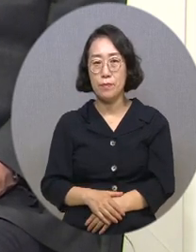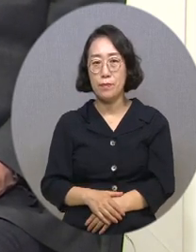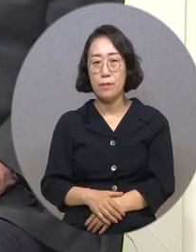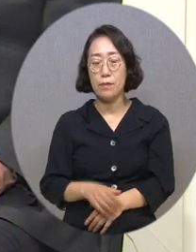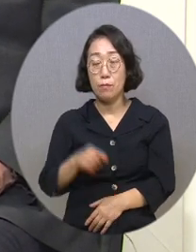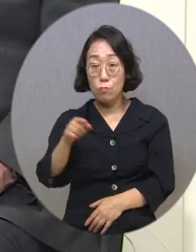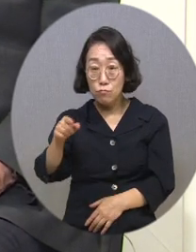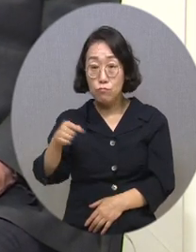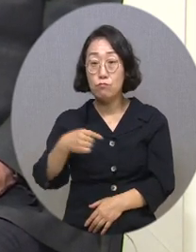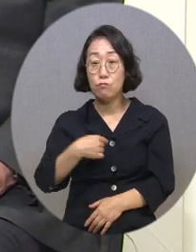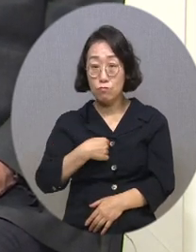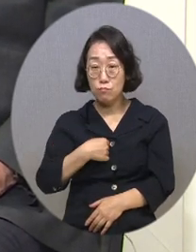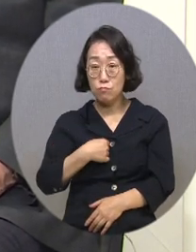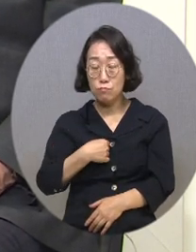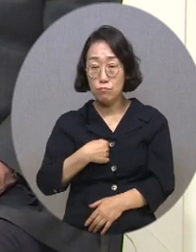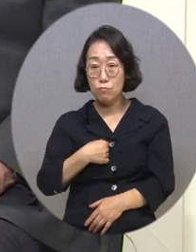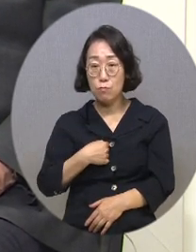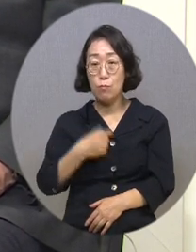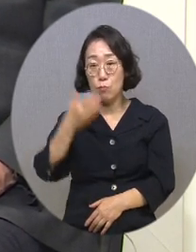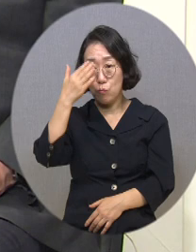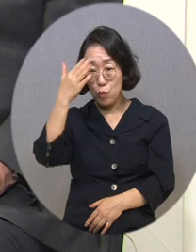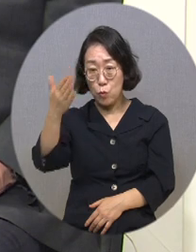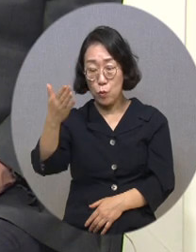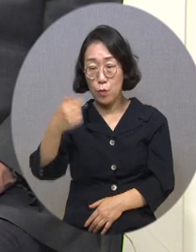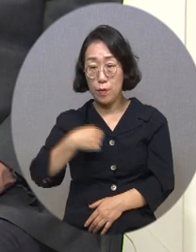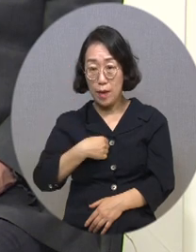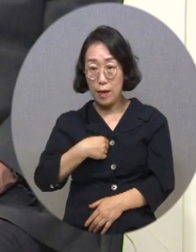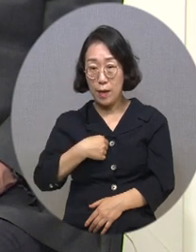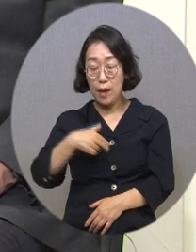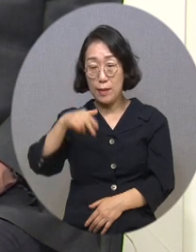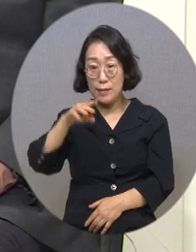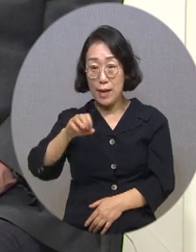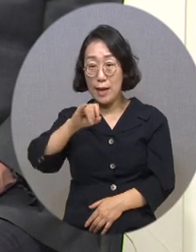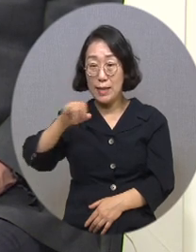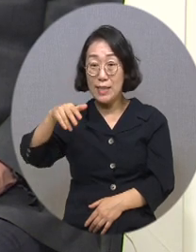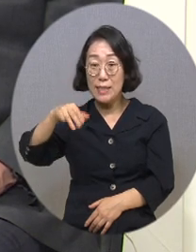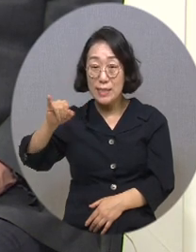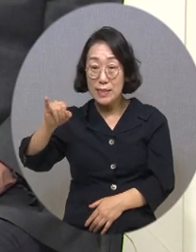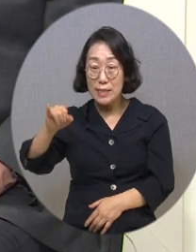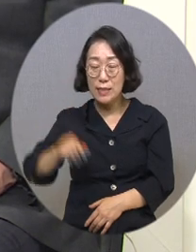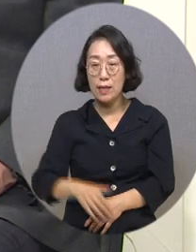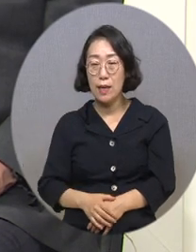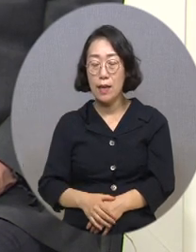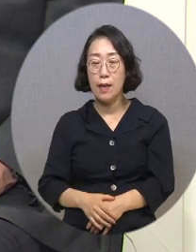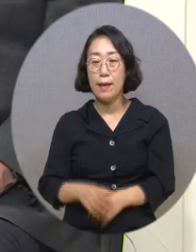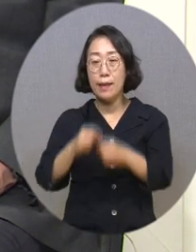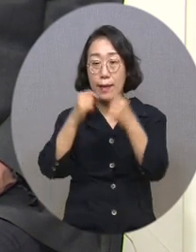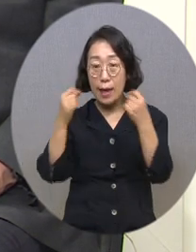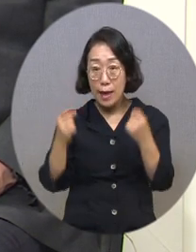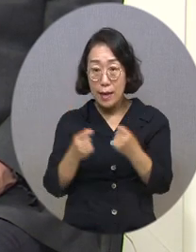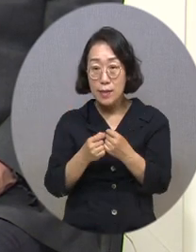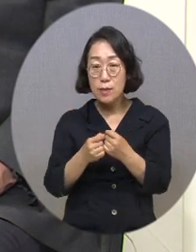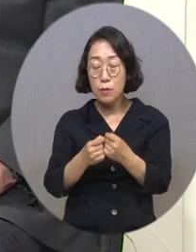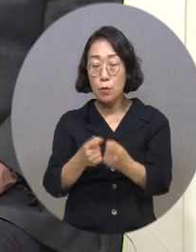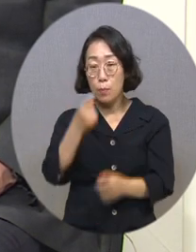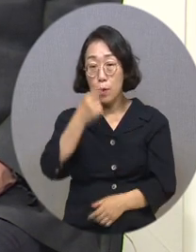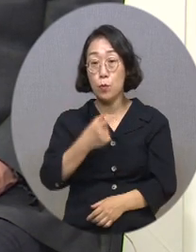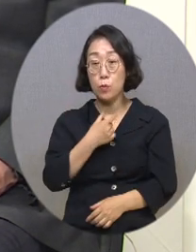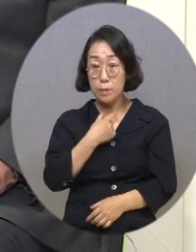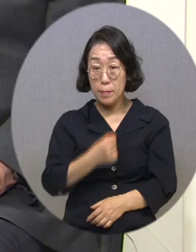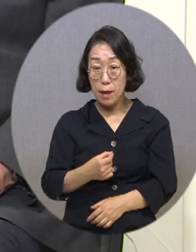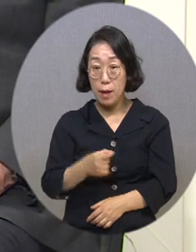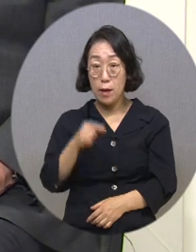그래서 그 사이트에 들어가는 건 무료지만 내가 장이지라는 강사의 퍼스널 브랜딩이라는 거 강의를 한번 들어보고